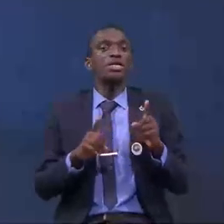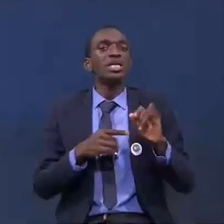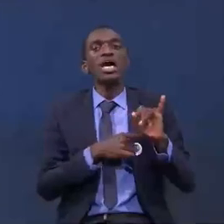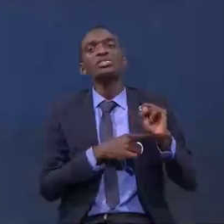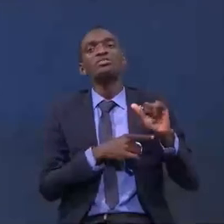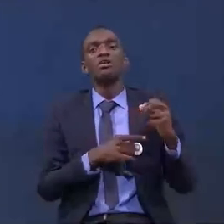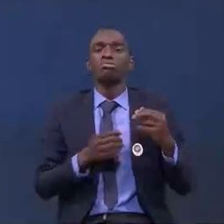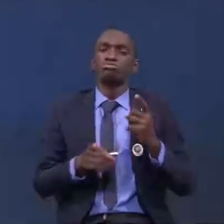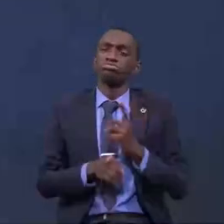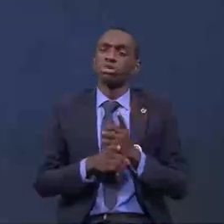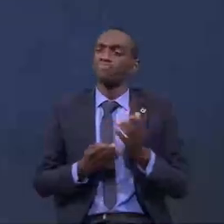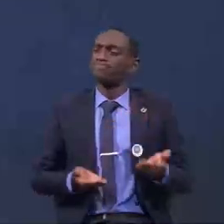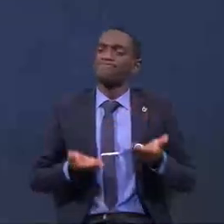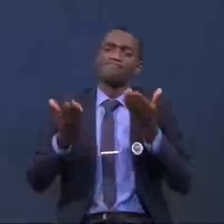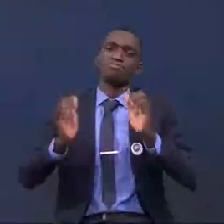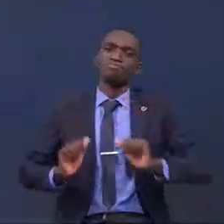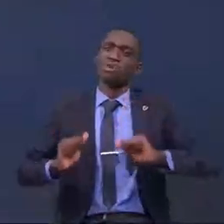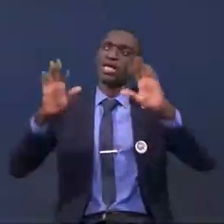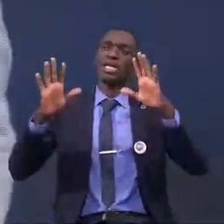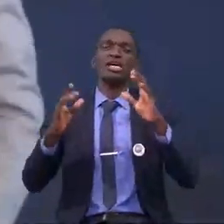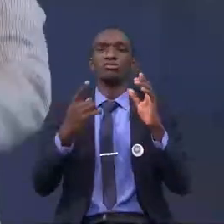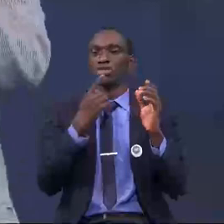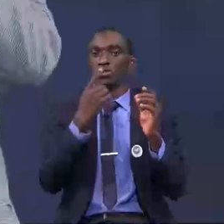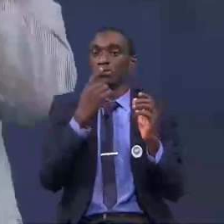Mais Esaïe a présenté sa bouche, ses lèvres.